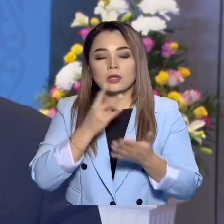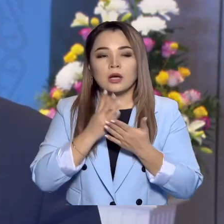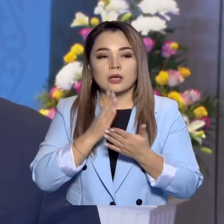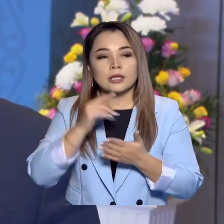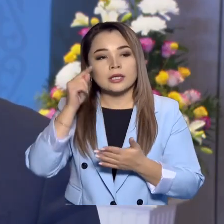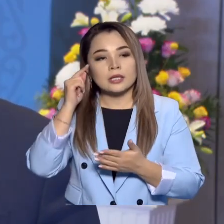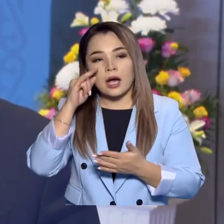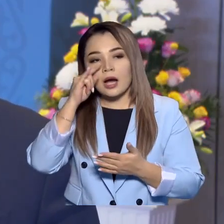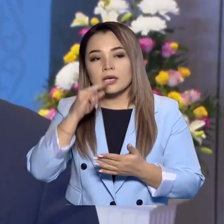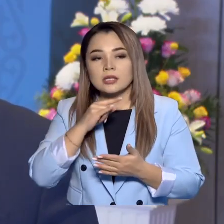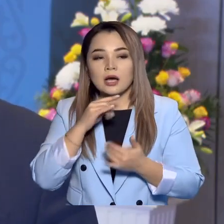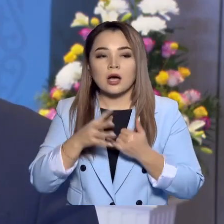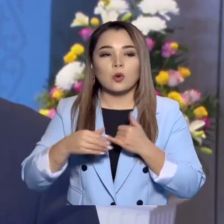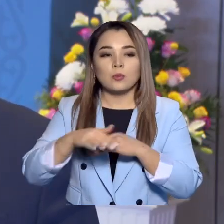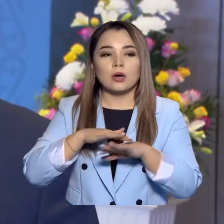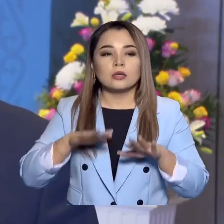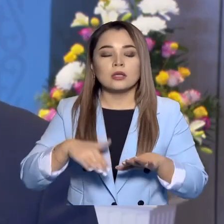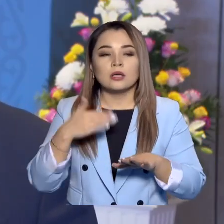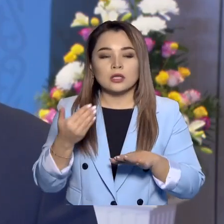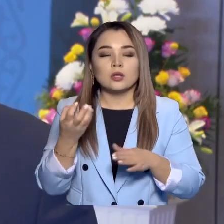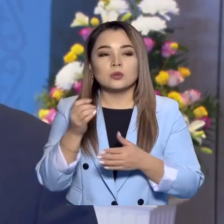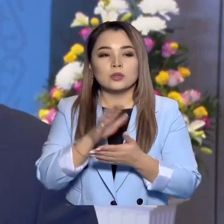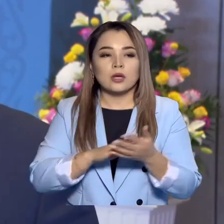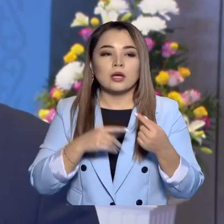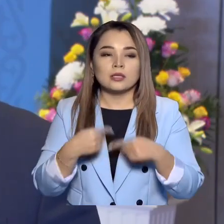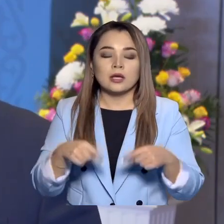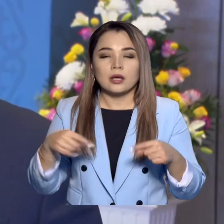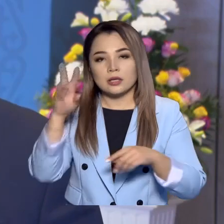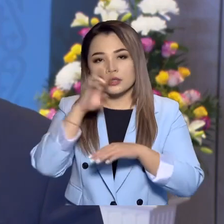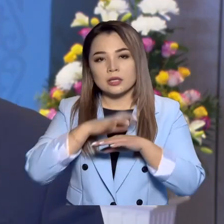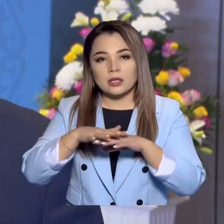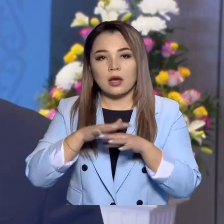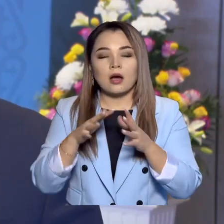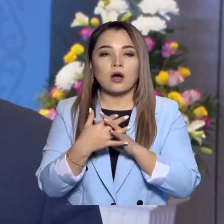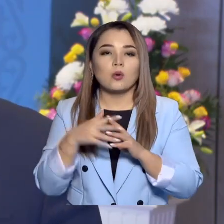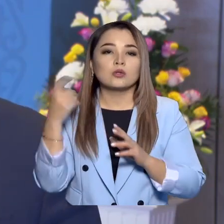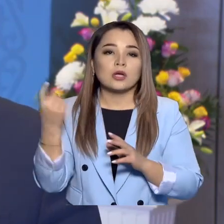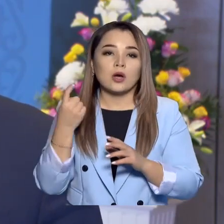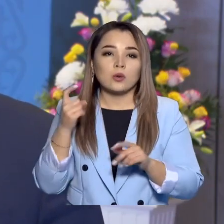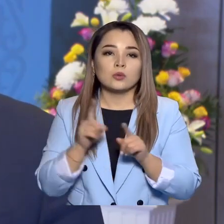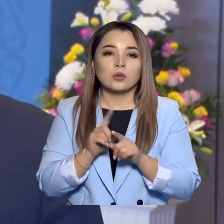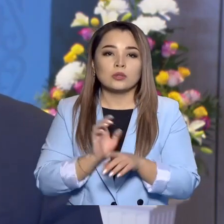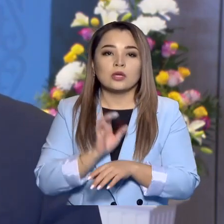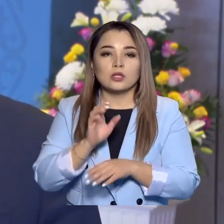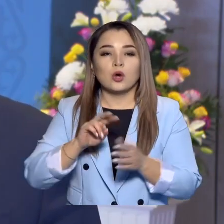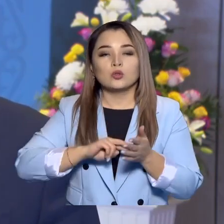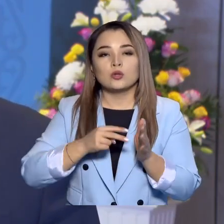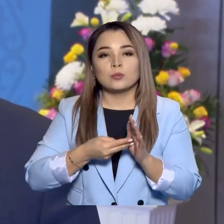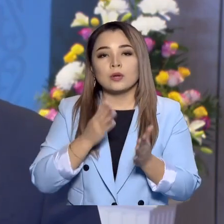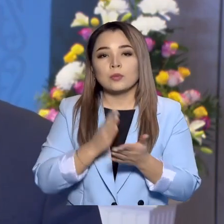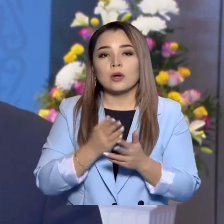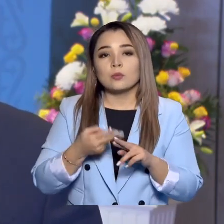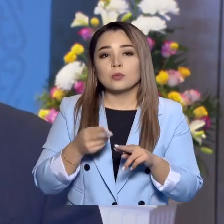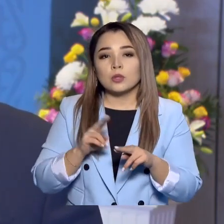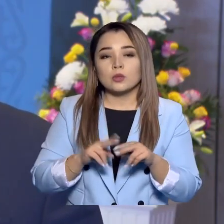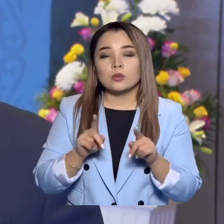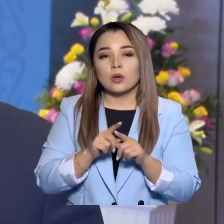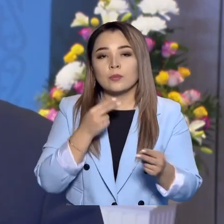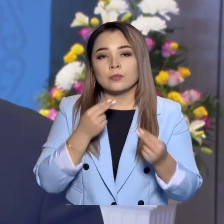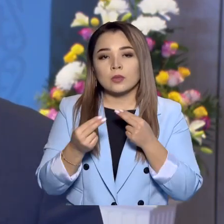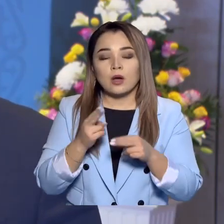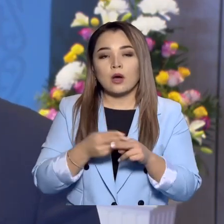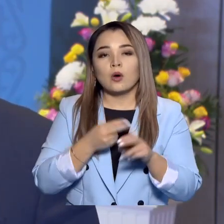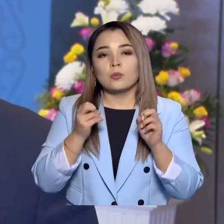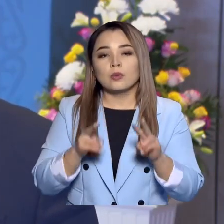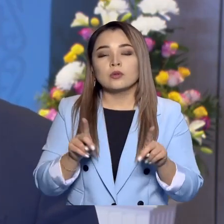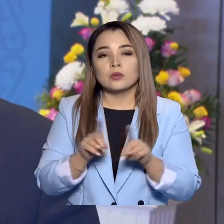Қырғызстаннан Қазақстан аумағына сондай-ақ әрі қарай өзге елдерге де ауыл шаруашылық өнімдерін жеткізу жоспарланған. Бұл жоба азық-түлік